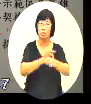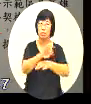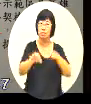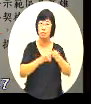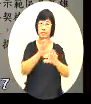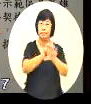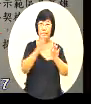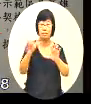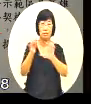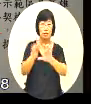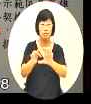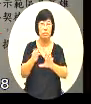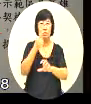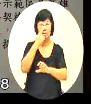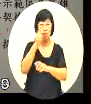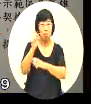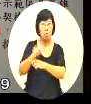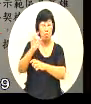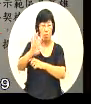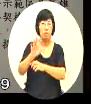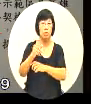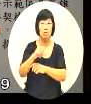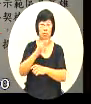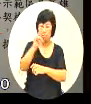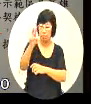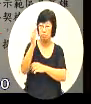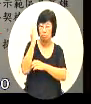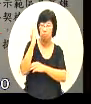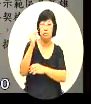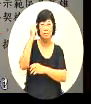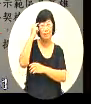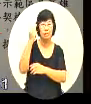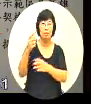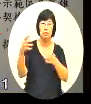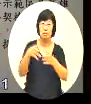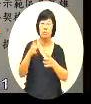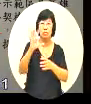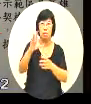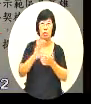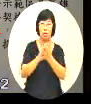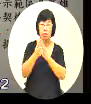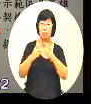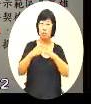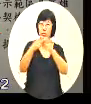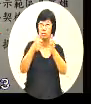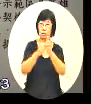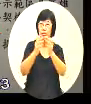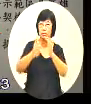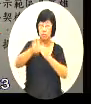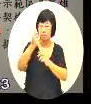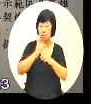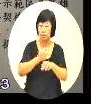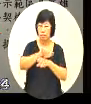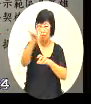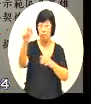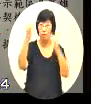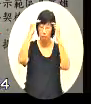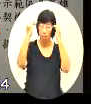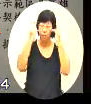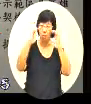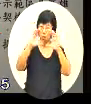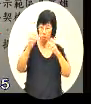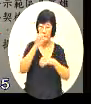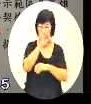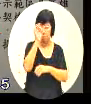上我也看到市府要努力做啊，我也跟李永德副市长，我也到韩国一起去考察过韩国好几个自由经济示范